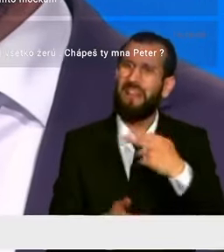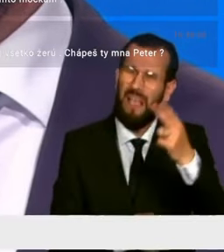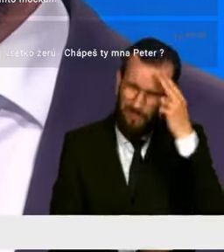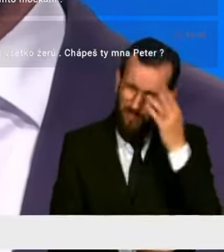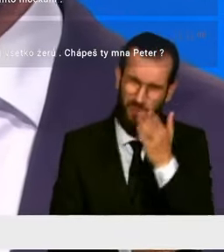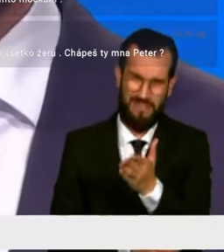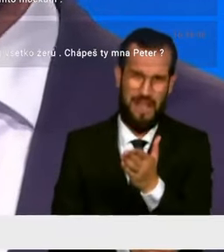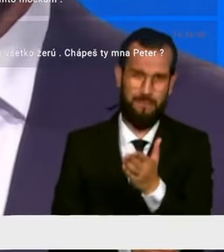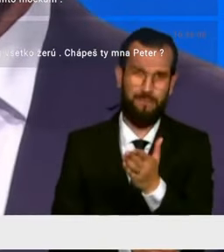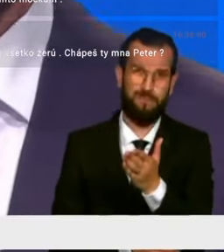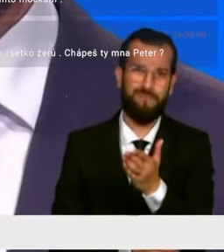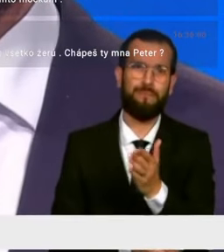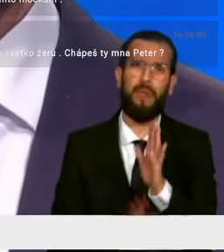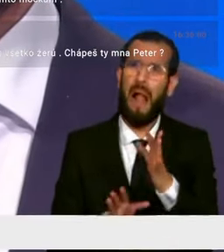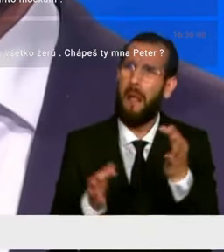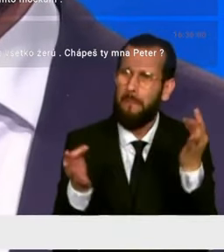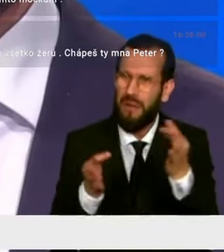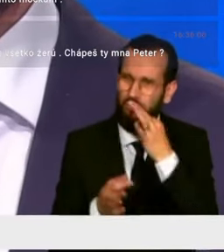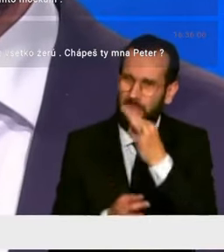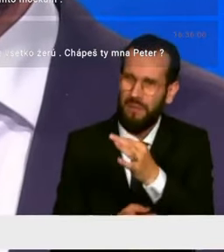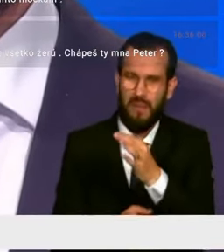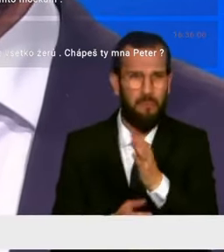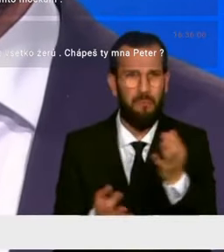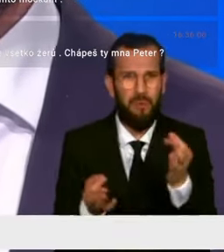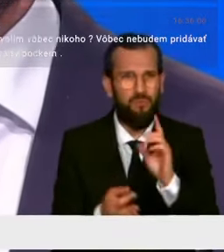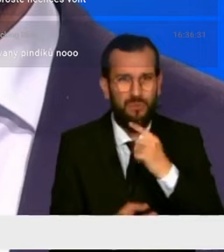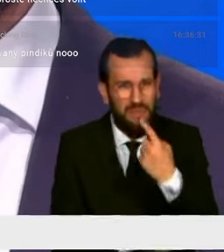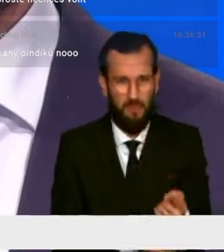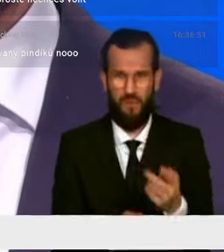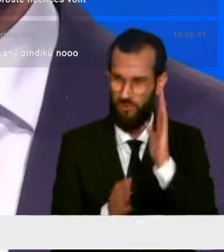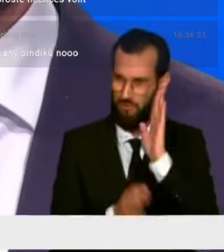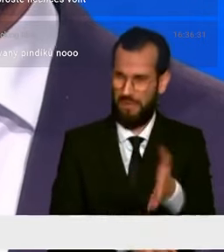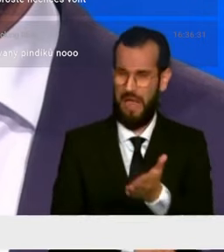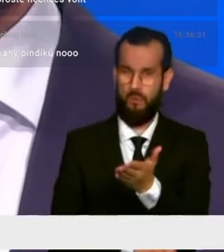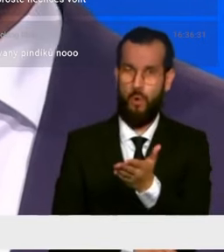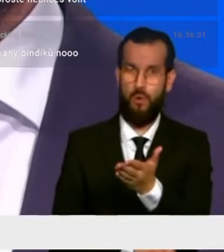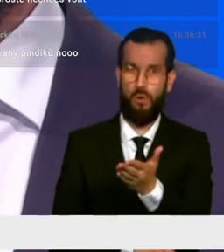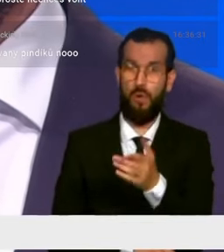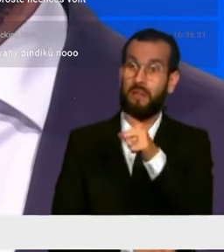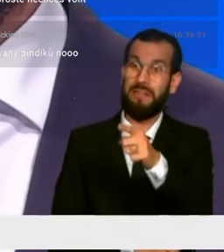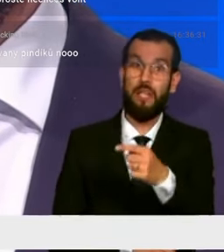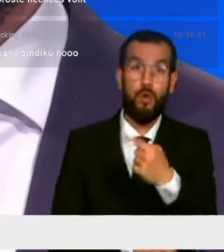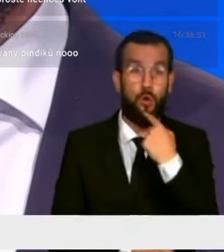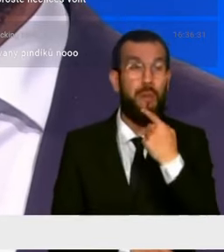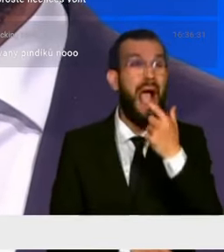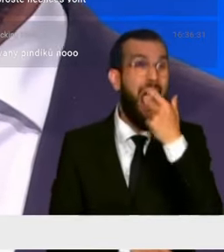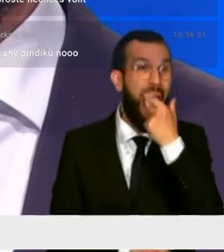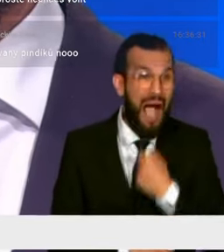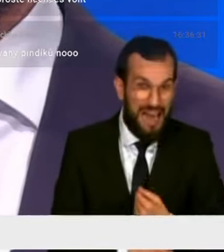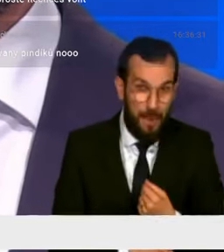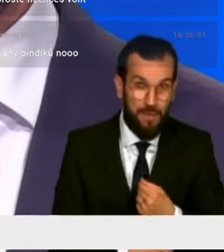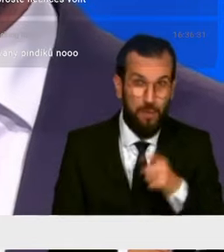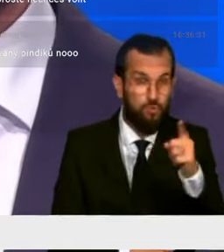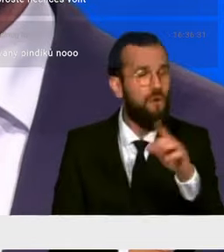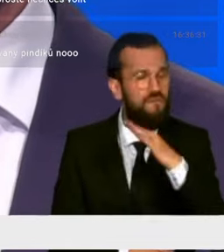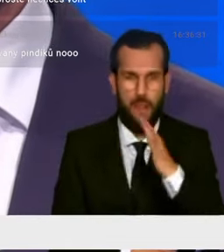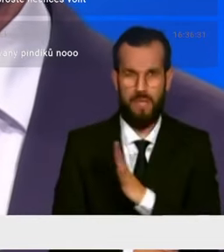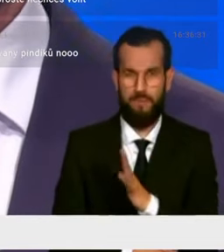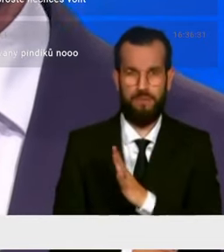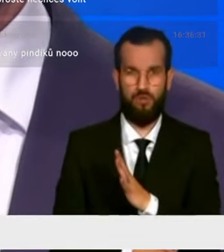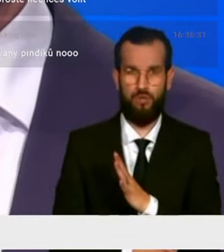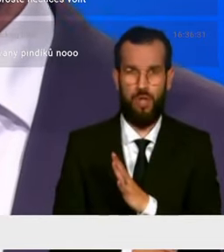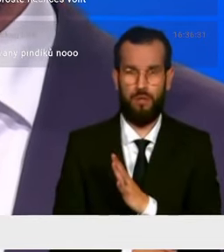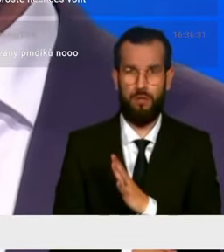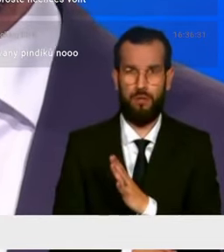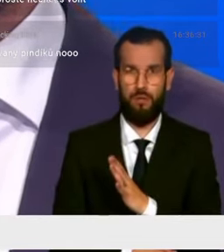vnútor No veď hej ale prečo sa potom bojíte povedať Jednoducho to že to čo hovorí pán Harabin je absolútne nebezpečné pre